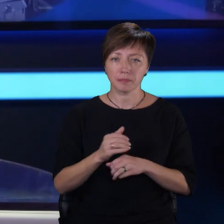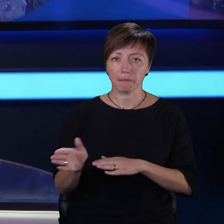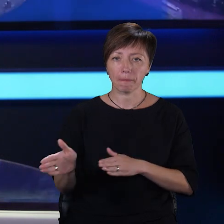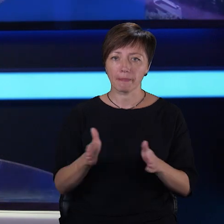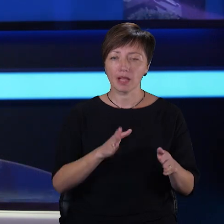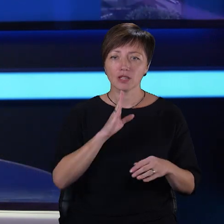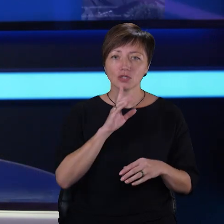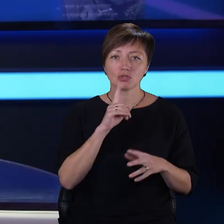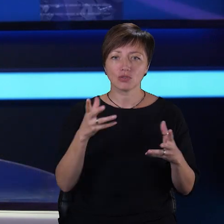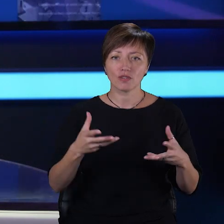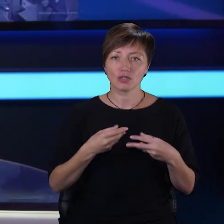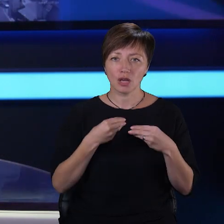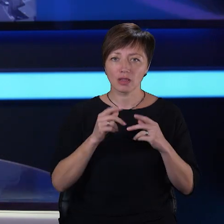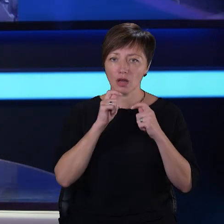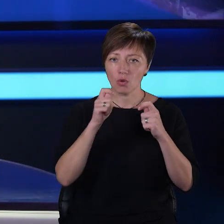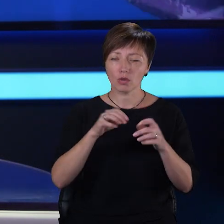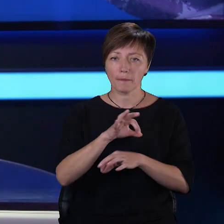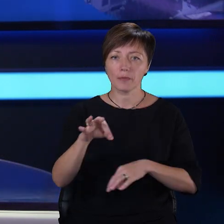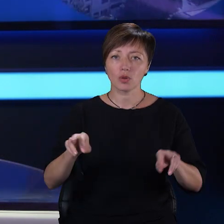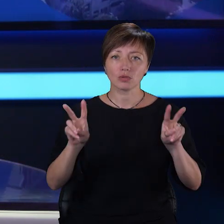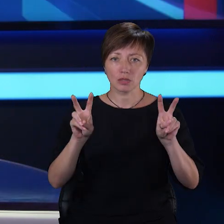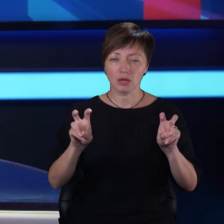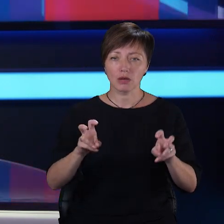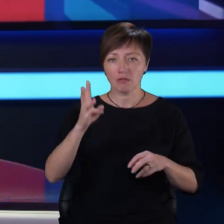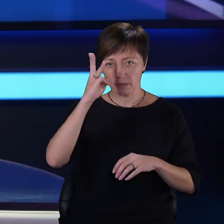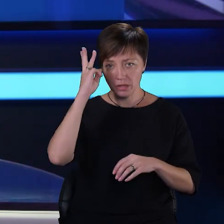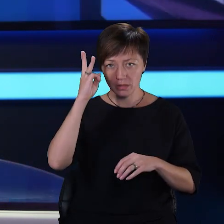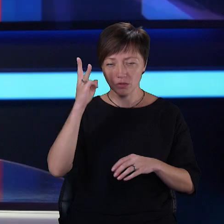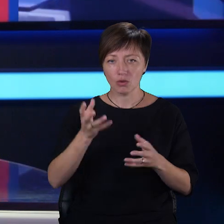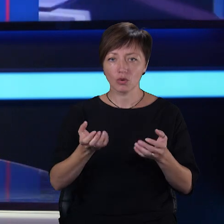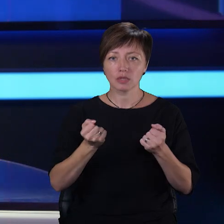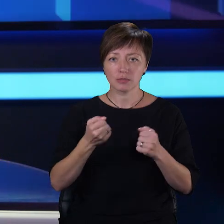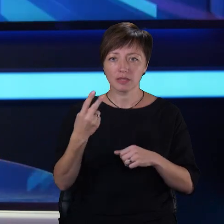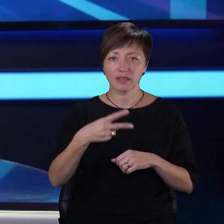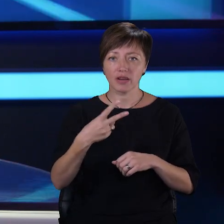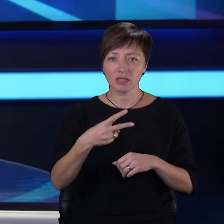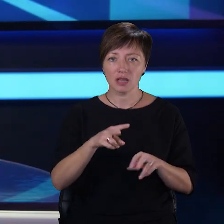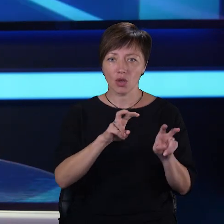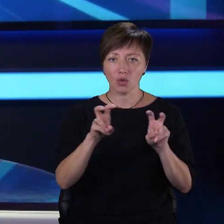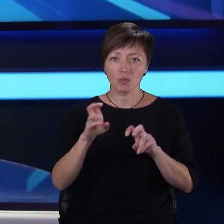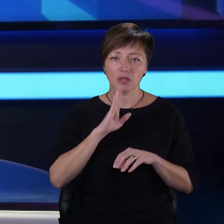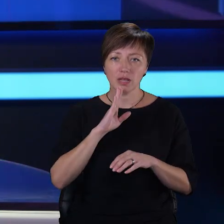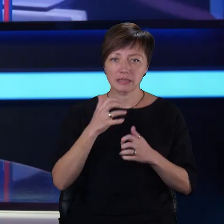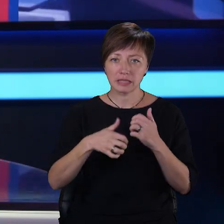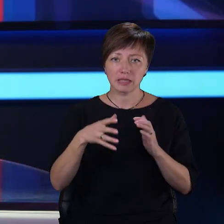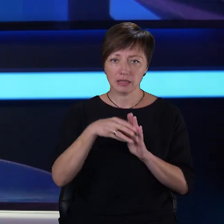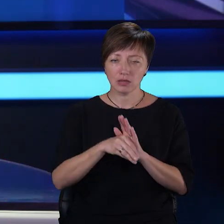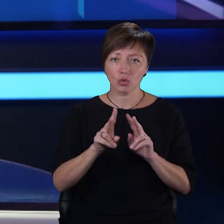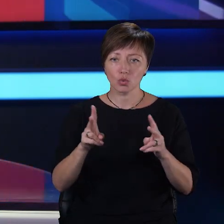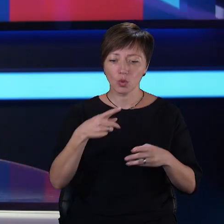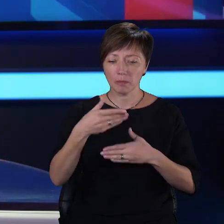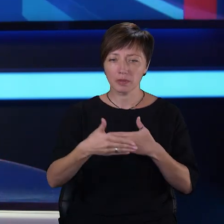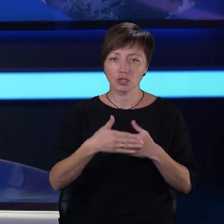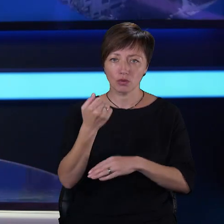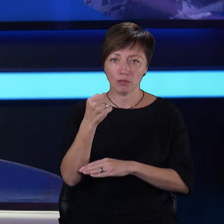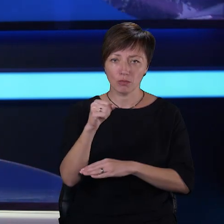Жінки, що вражають. Нагороди проєкту із такою назвою у Хмельницькому отримали 20 номінанток. Серед них ті, хто